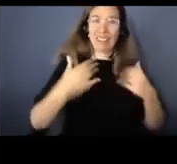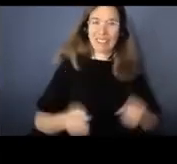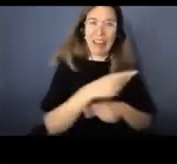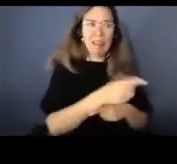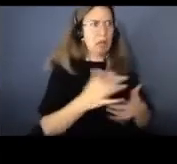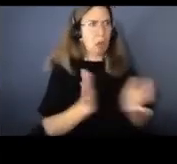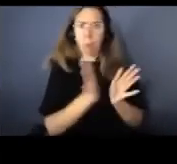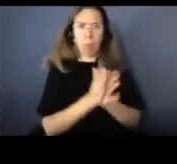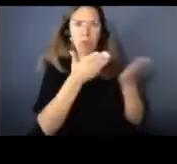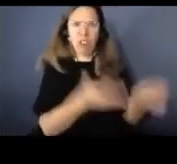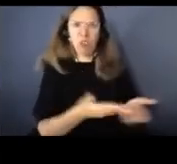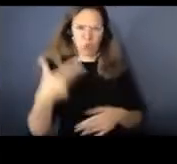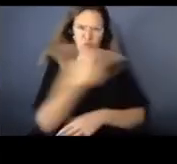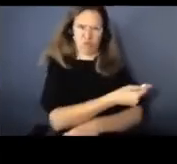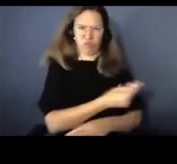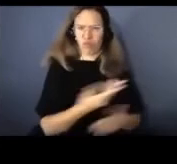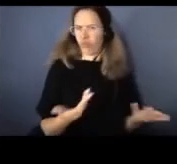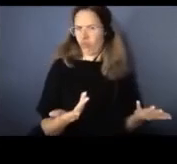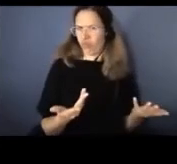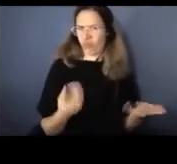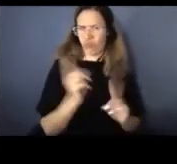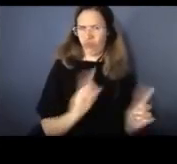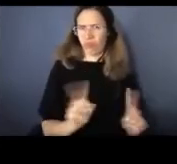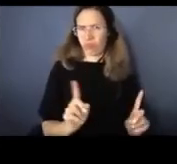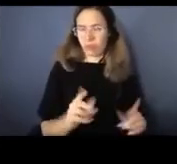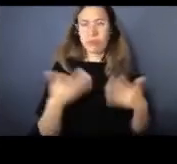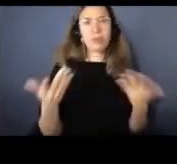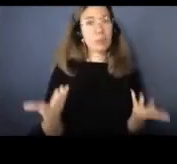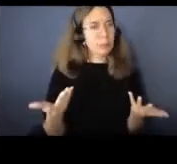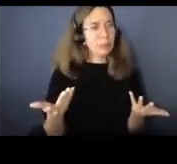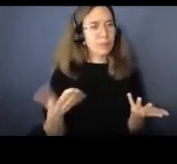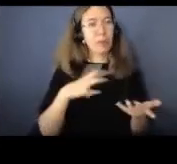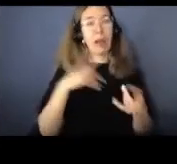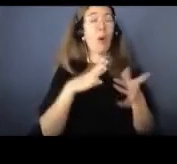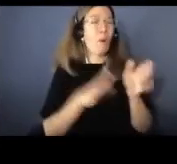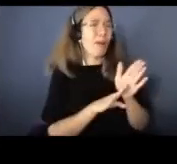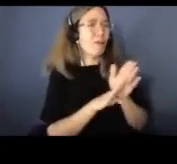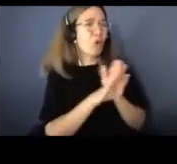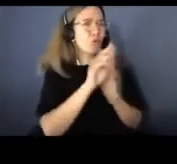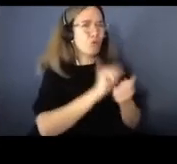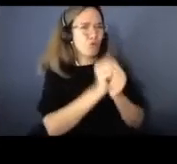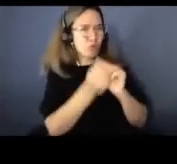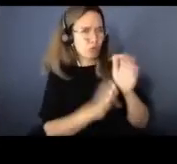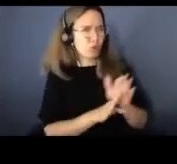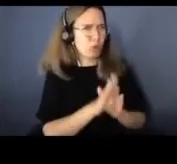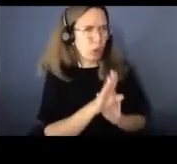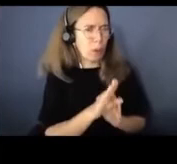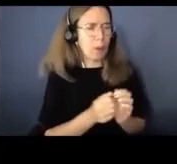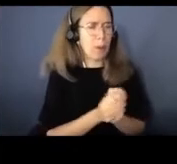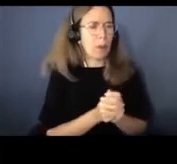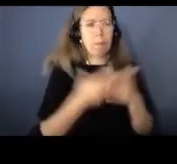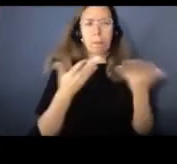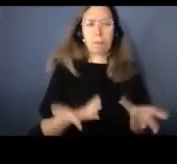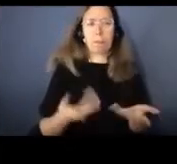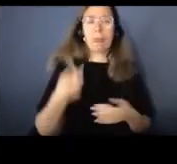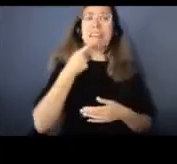la sécurité. Donc, il y a quelque chose qui peut s'opérer ici, une sorte d'évolution. Et ensuite, la question est à savoir